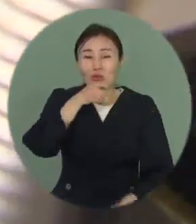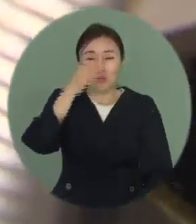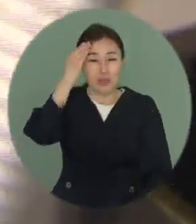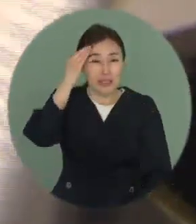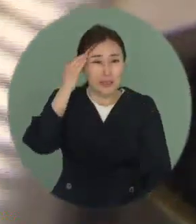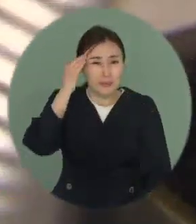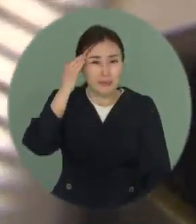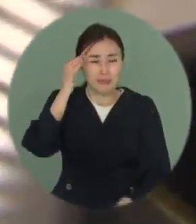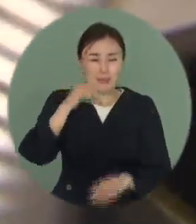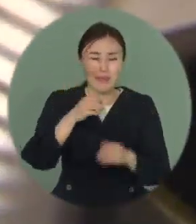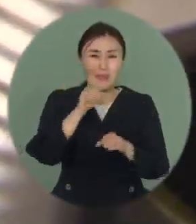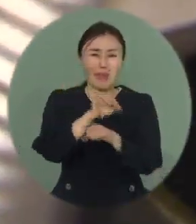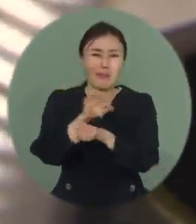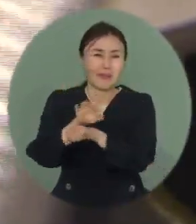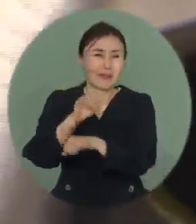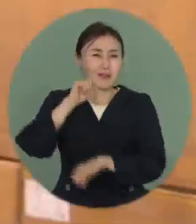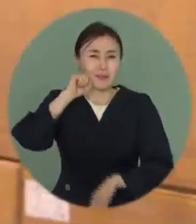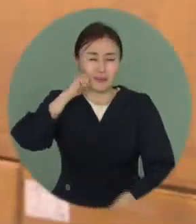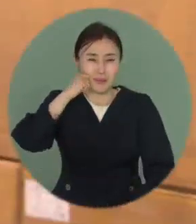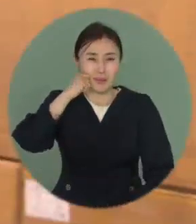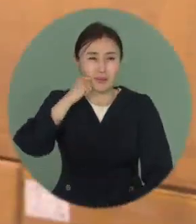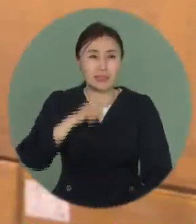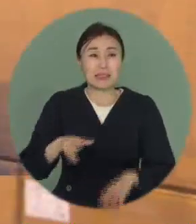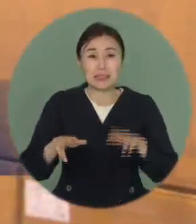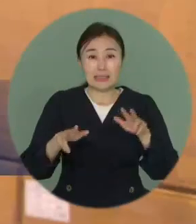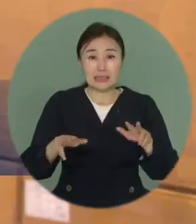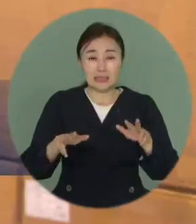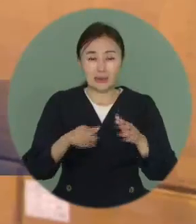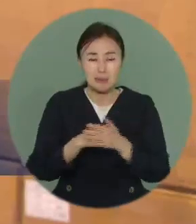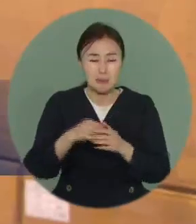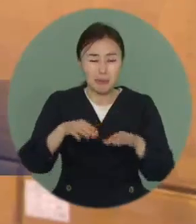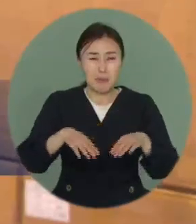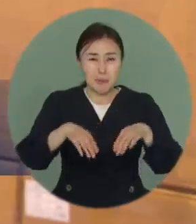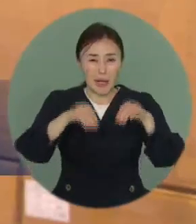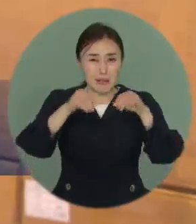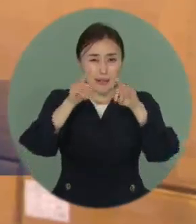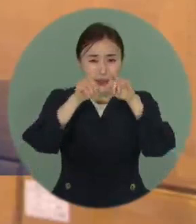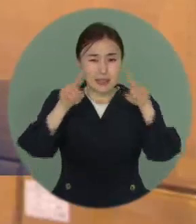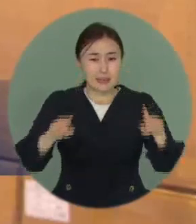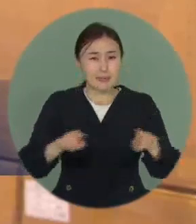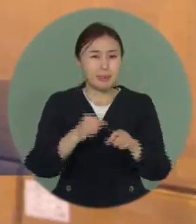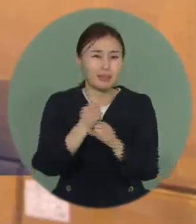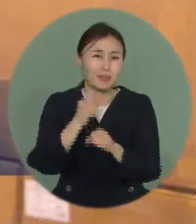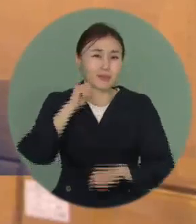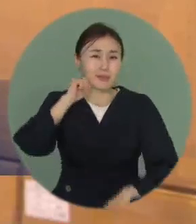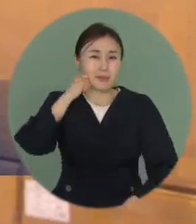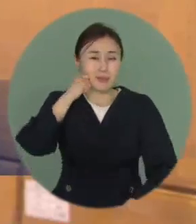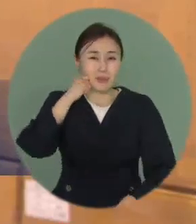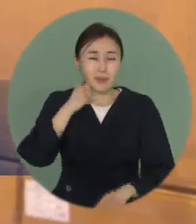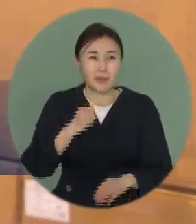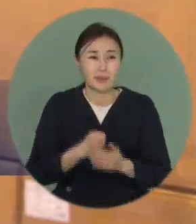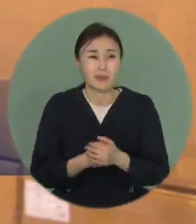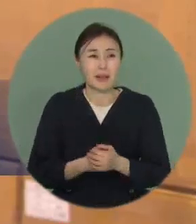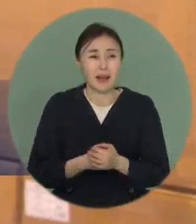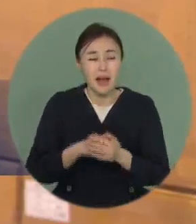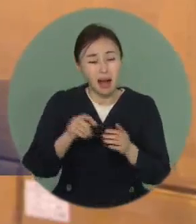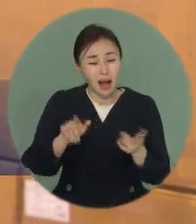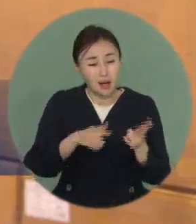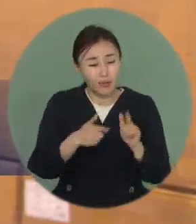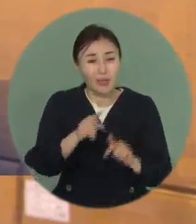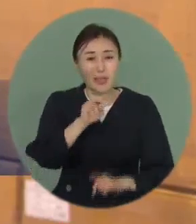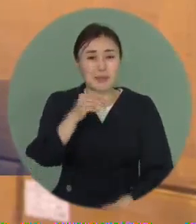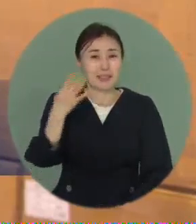만 가 없기 때문입니다 지금 마른김 생산이 제대로 안 되고 있는 상태입니다 전년 때에는 1일 한 2